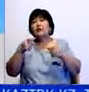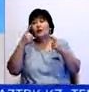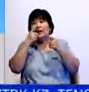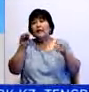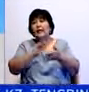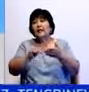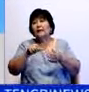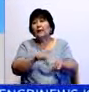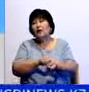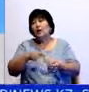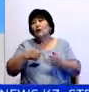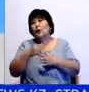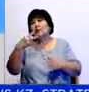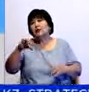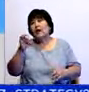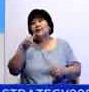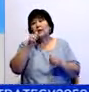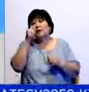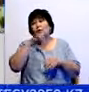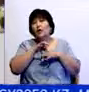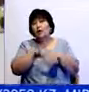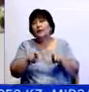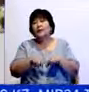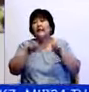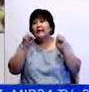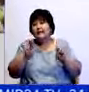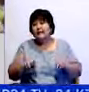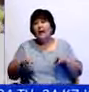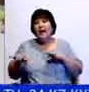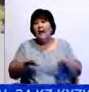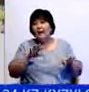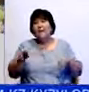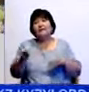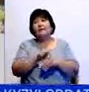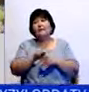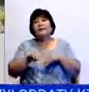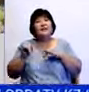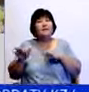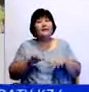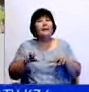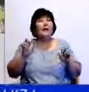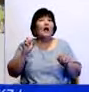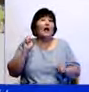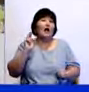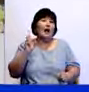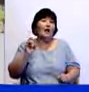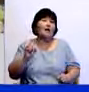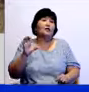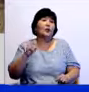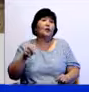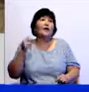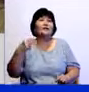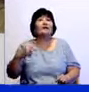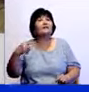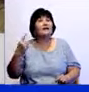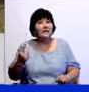наркотиков до 30 октября ежегодно проводятся специальные оперативно профилактическое мероприятие а разврат 2021